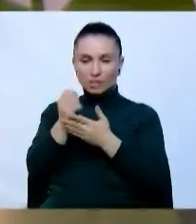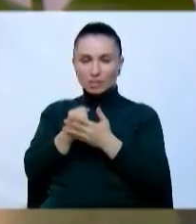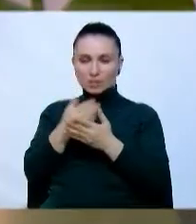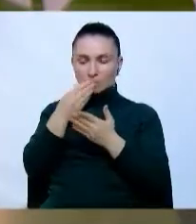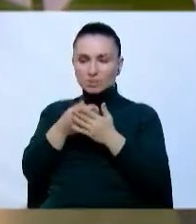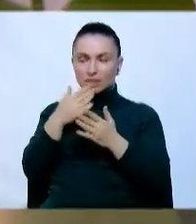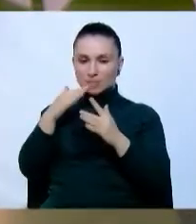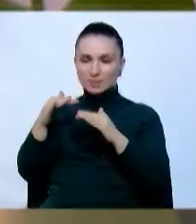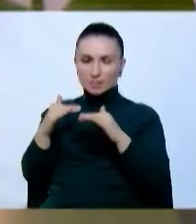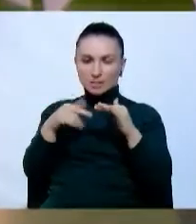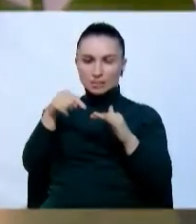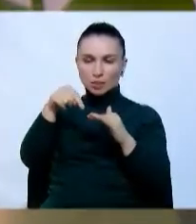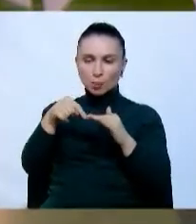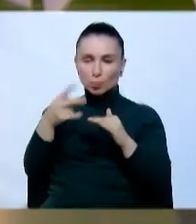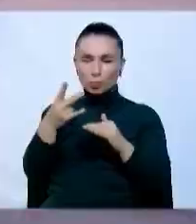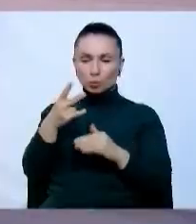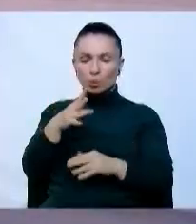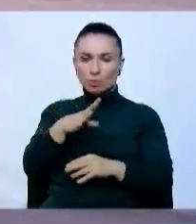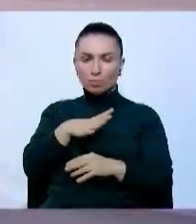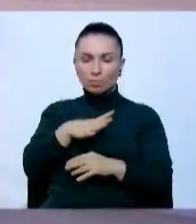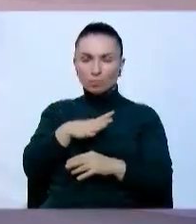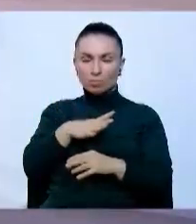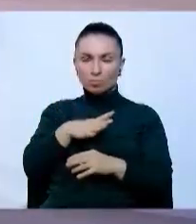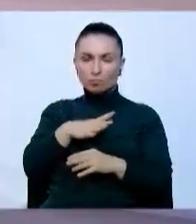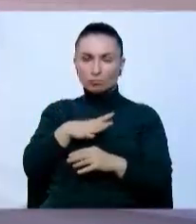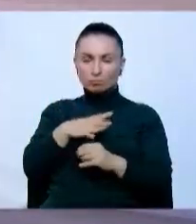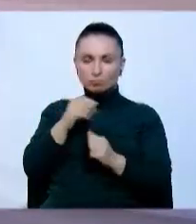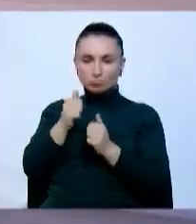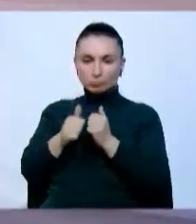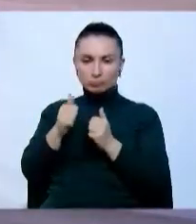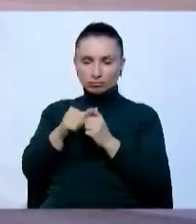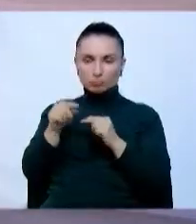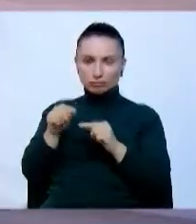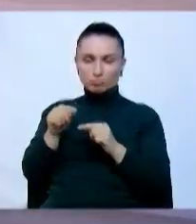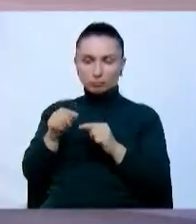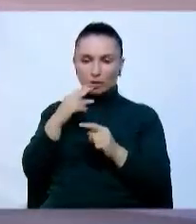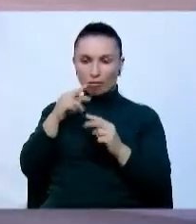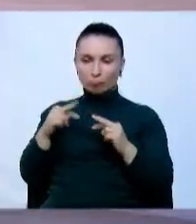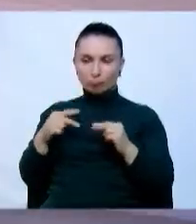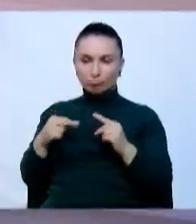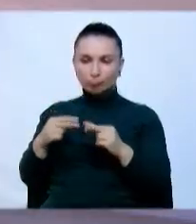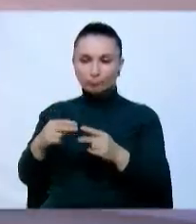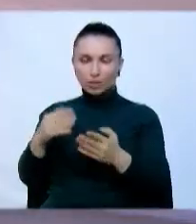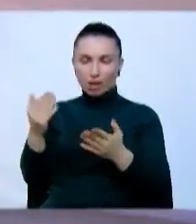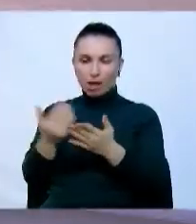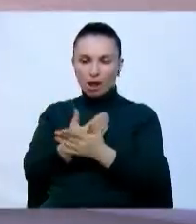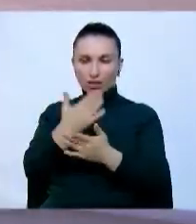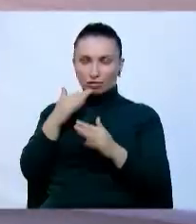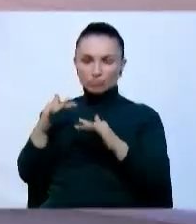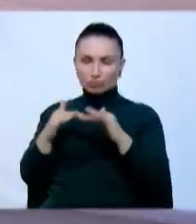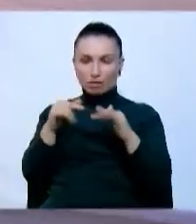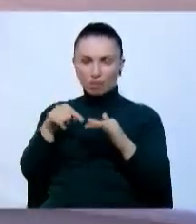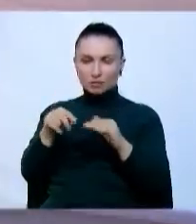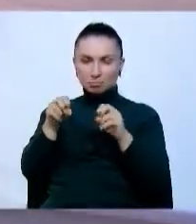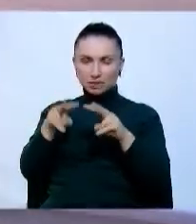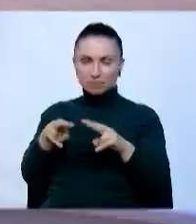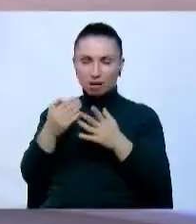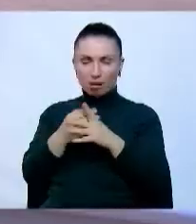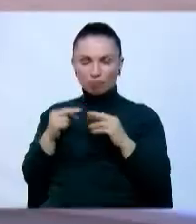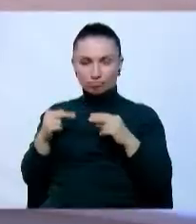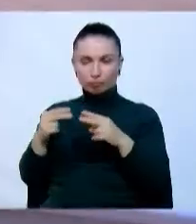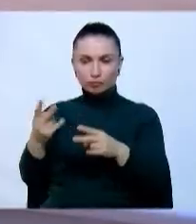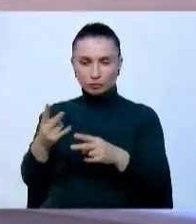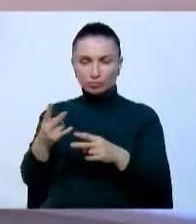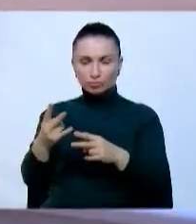სითხეც აუცილებლად უნდა იყოს მუდმივად გამოცვლილი და ახალი უნდა იხმოს ადამიანს, იმიტომ რომ არ